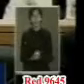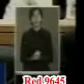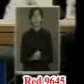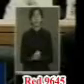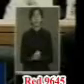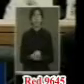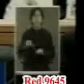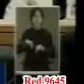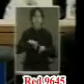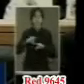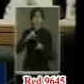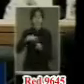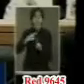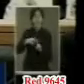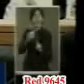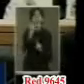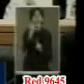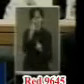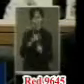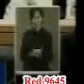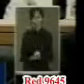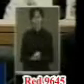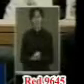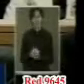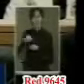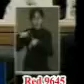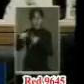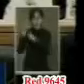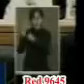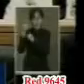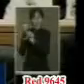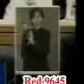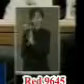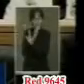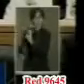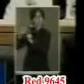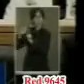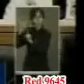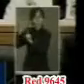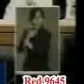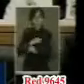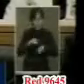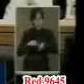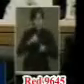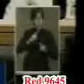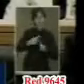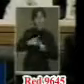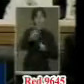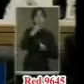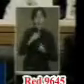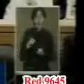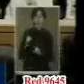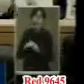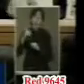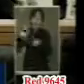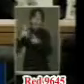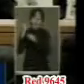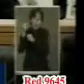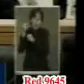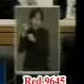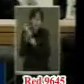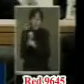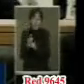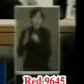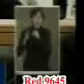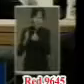ดกันมาเพียงแค่1เดือนการชุมนุมล่วงหน้ามา3เดือนพาดพิงใครเกิดความเสียหายสามารถฟ้องร้